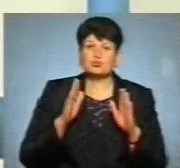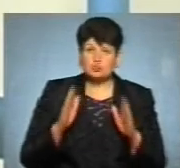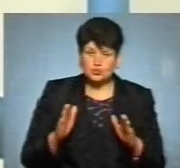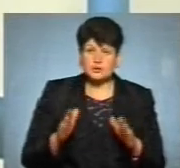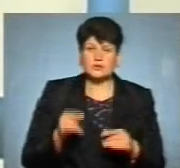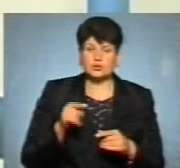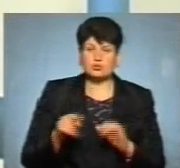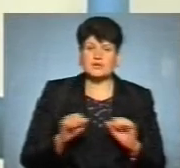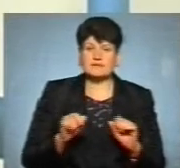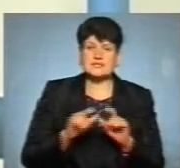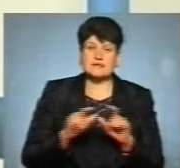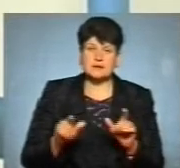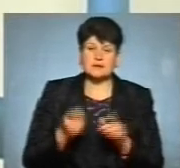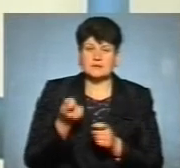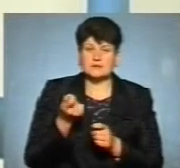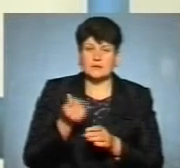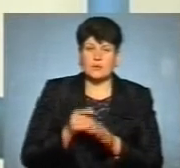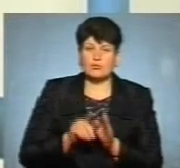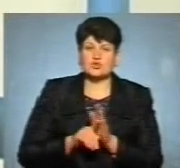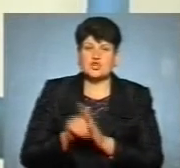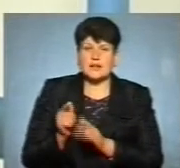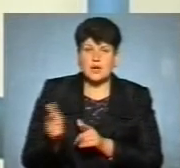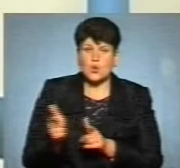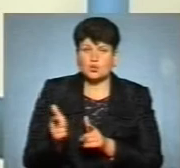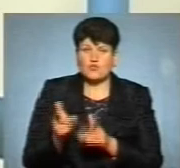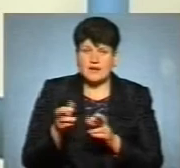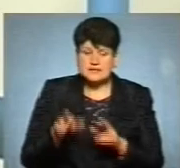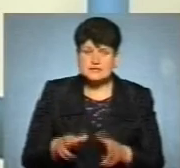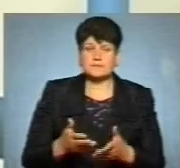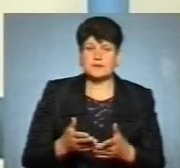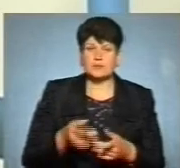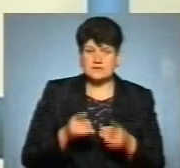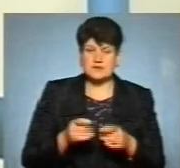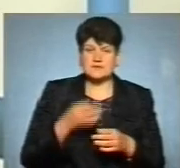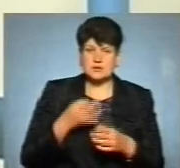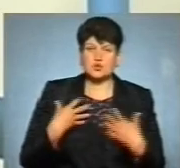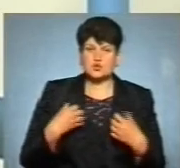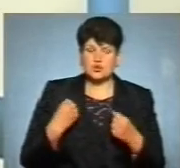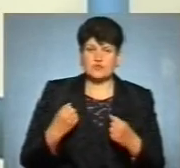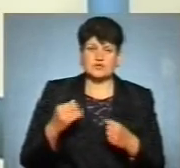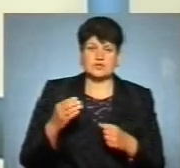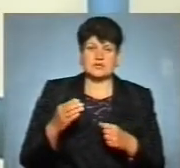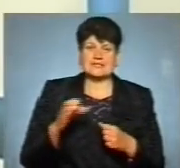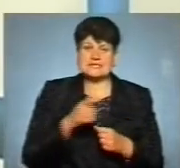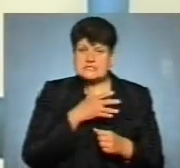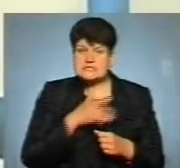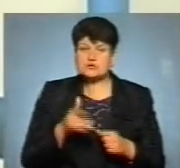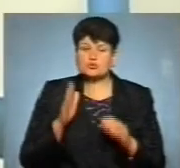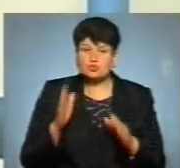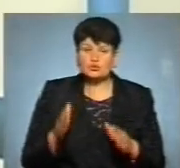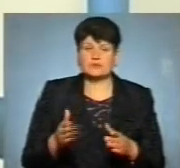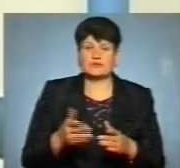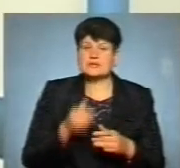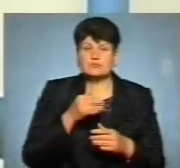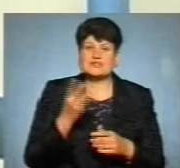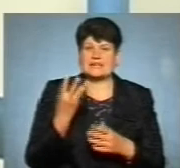десь керівники закладів помаленьку почали готуватися. Бо якщо справді скажуть, що оздоровчий сезон буде, тоді вони знову ж таки за 3 дні вони не встигнуть все